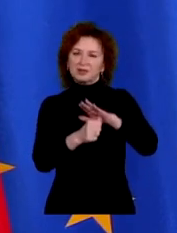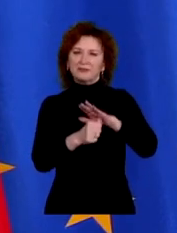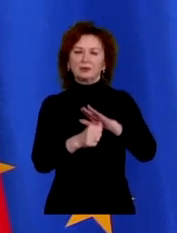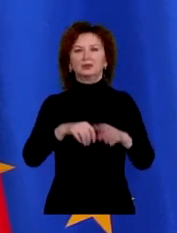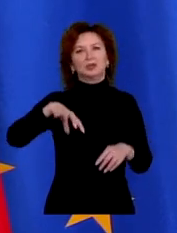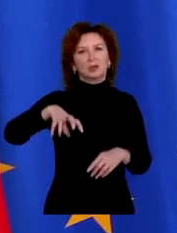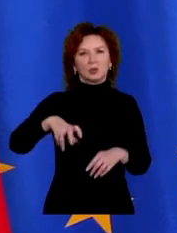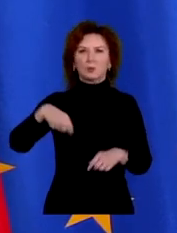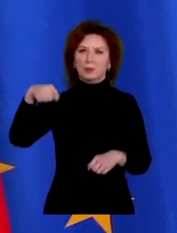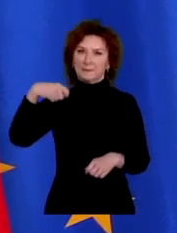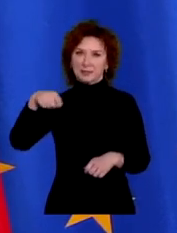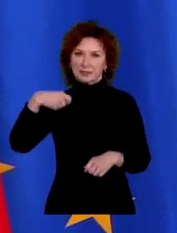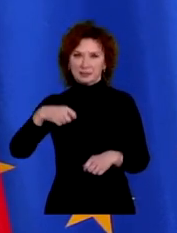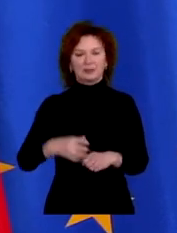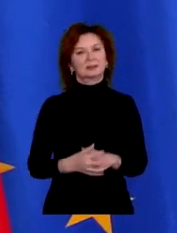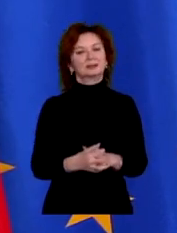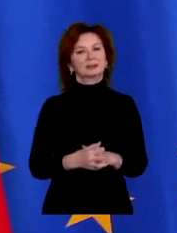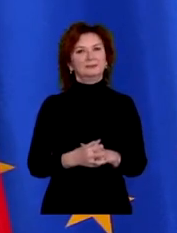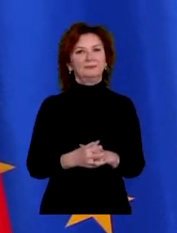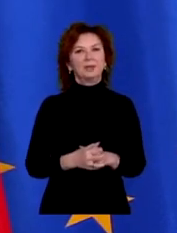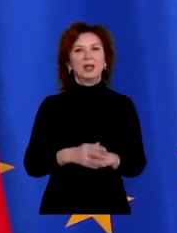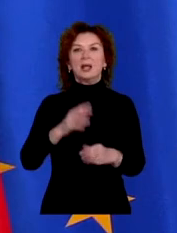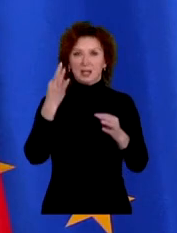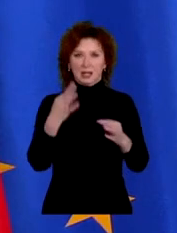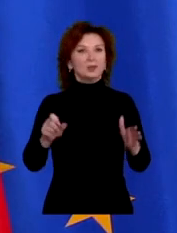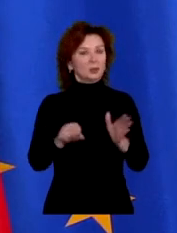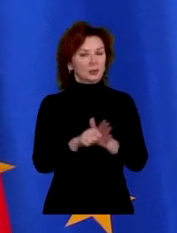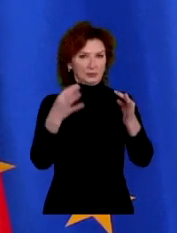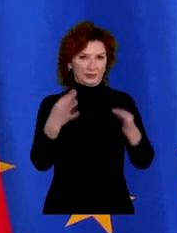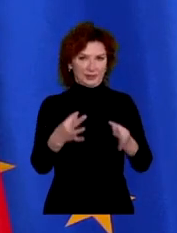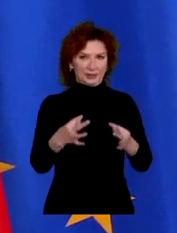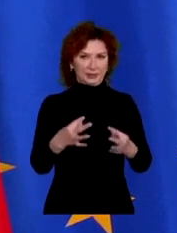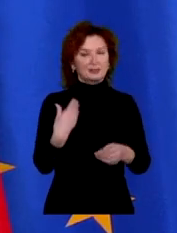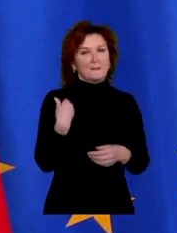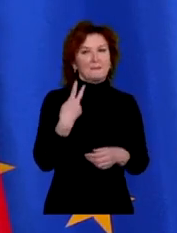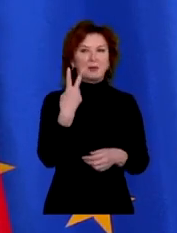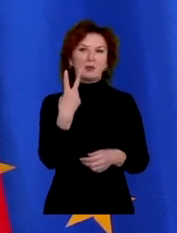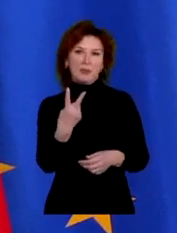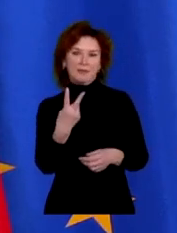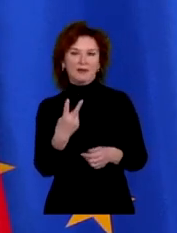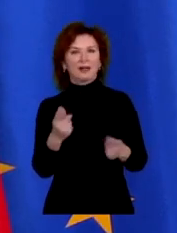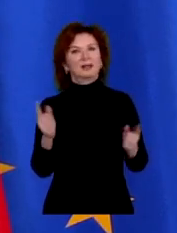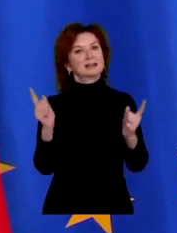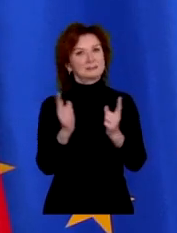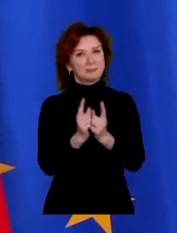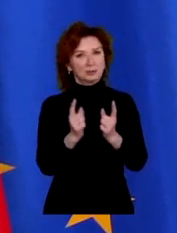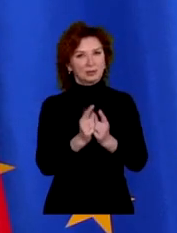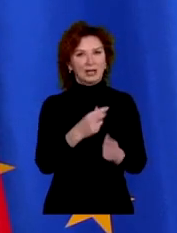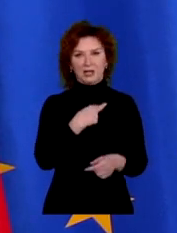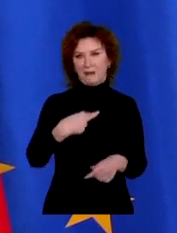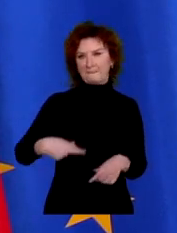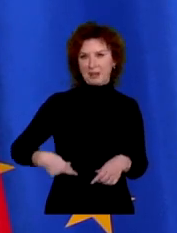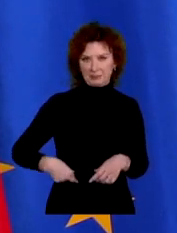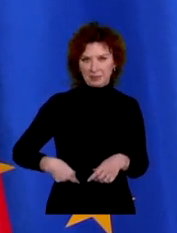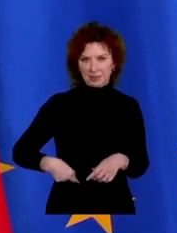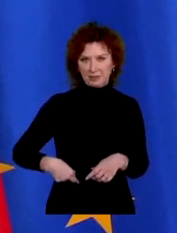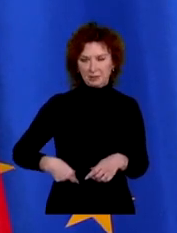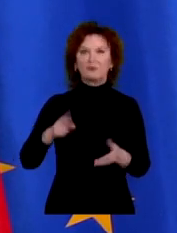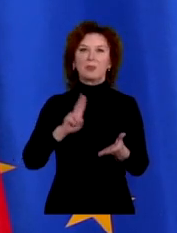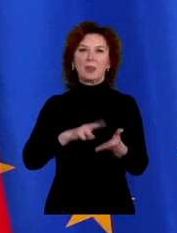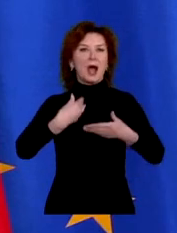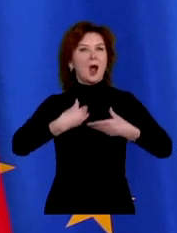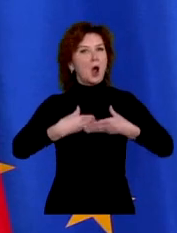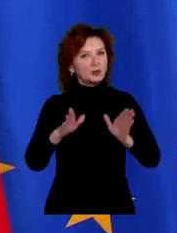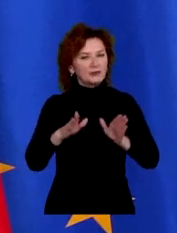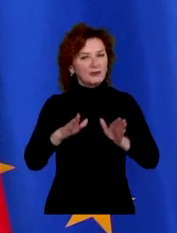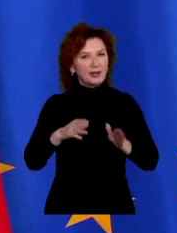pory odbyły się dwa spotkania fizyczne premierów, spotkanie na otwarcie naszej prezydencji,